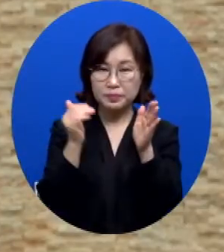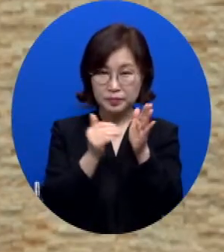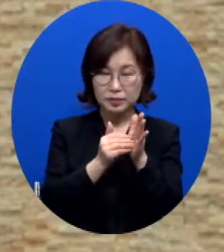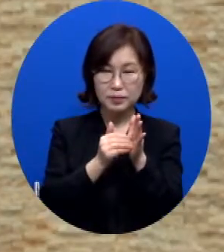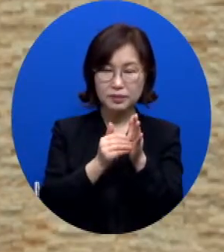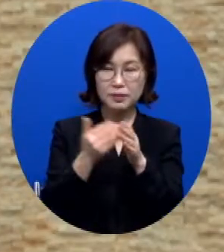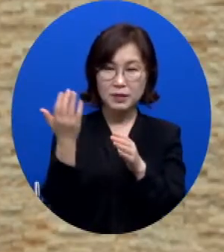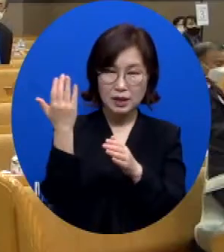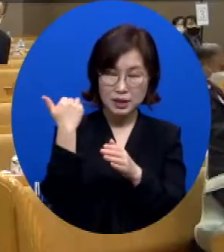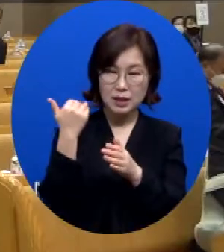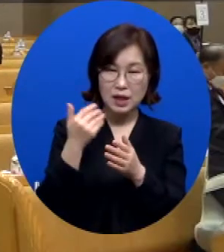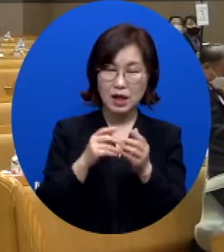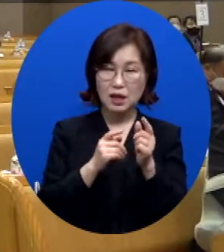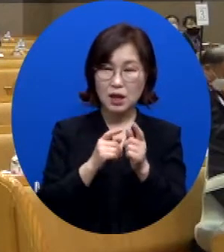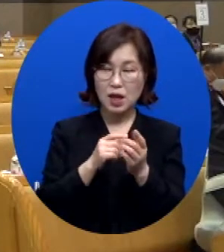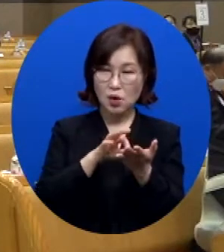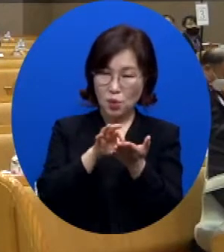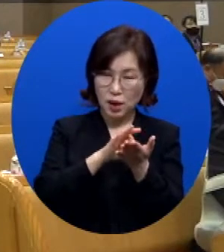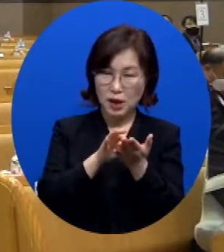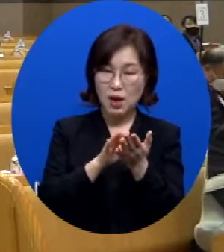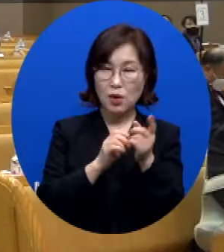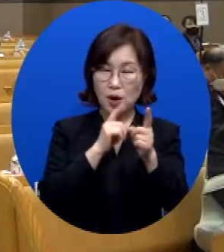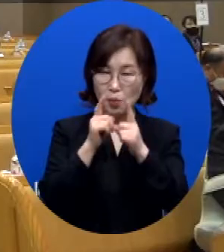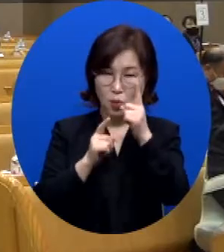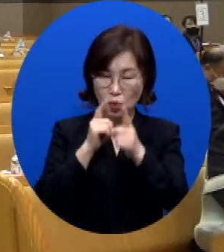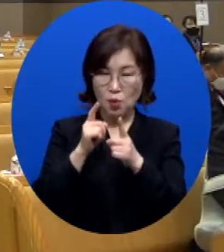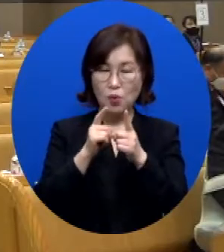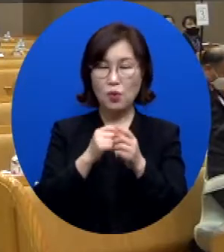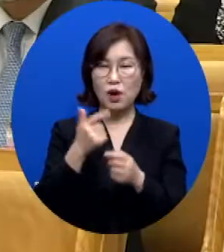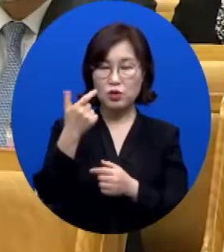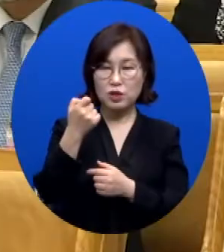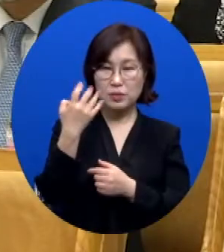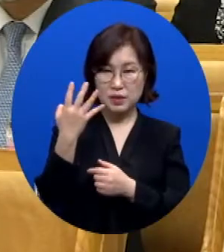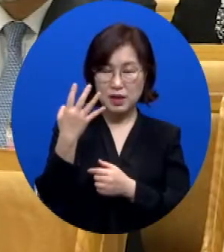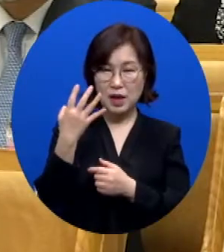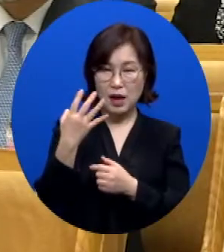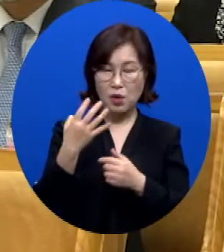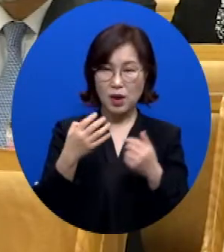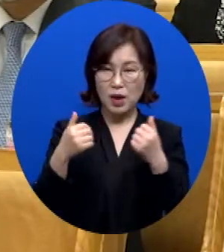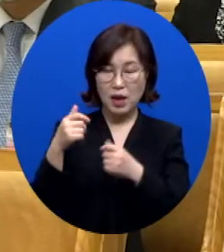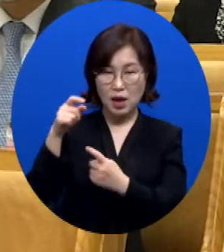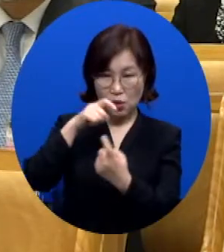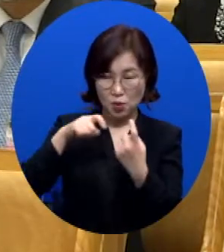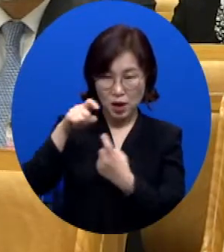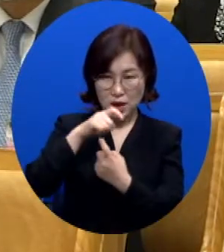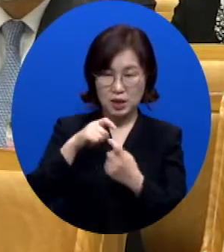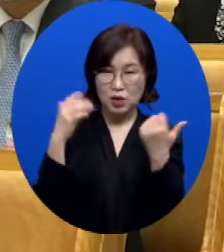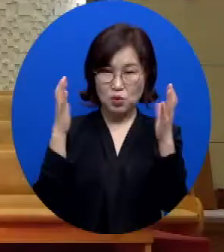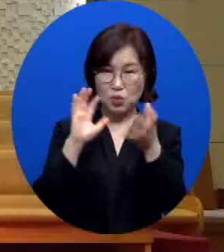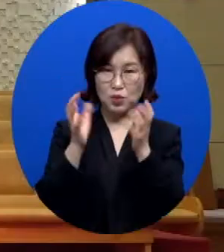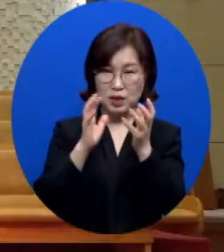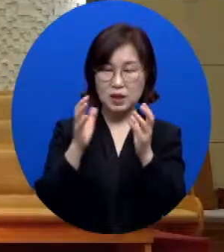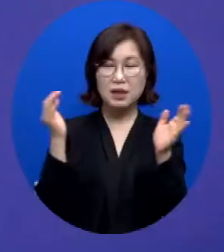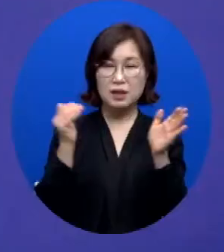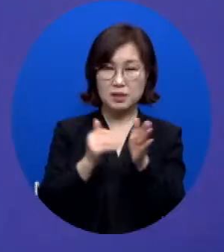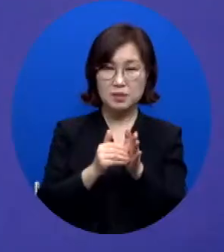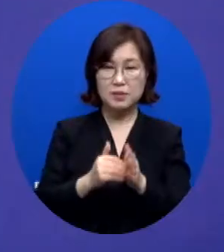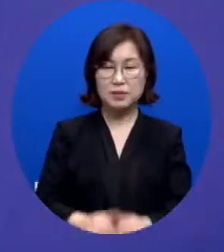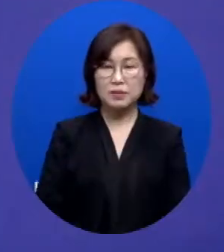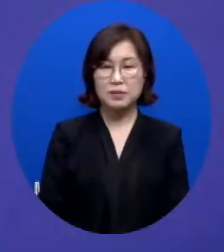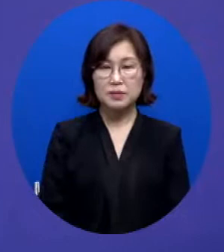지난 회기 사역에 대한 회계 및 감사 보고와 함께 64회기 사역 계획을 논의했습니다.